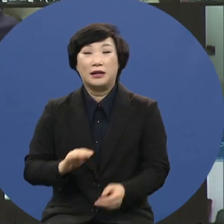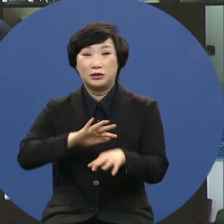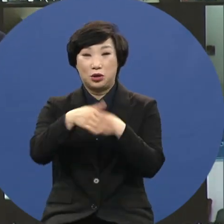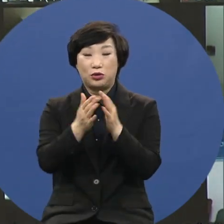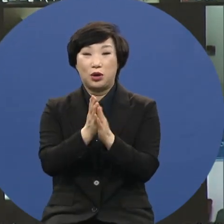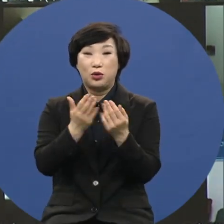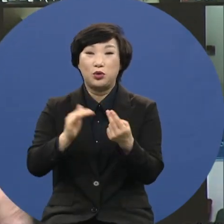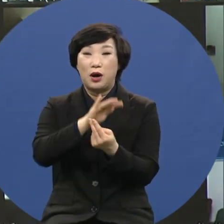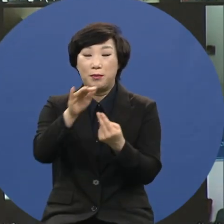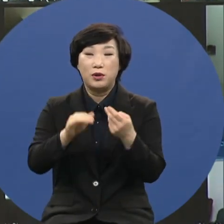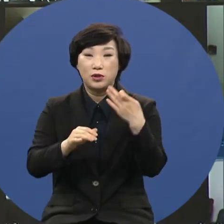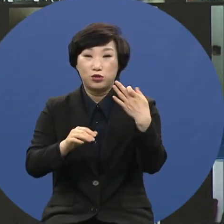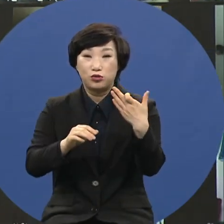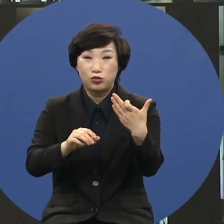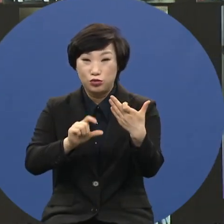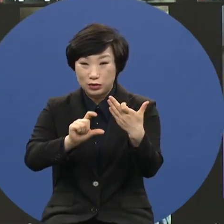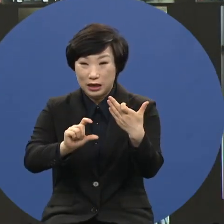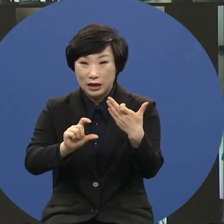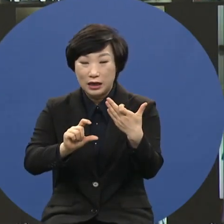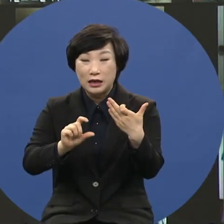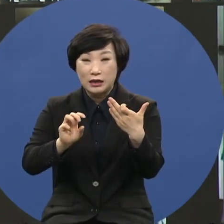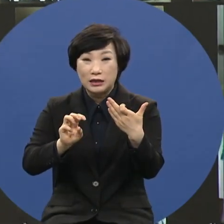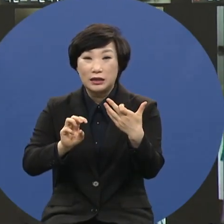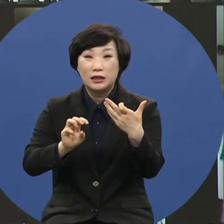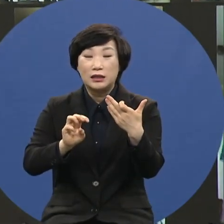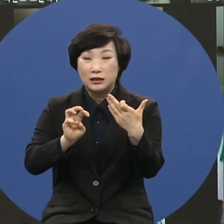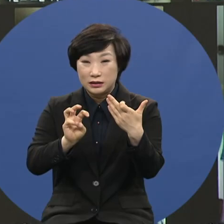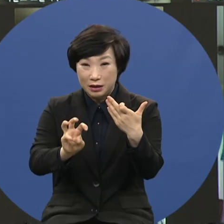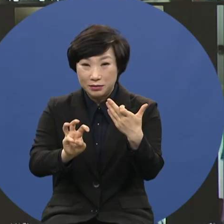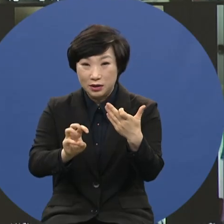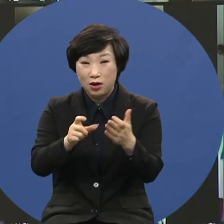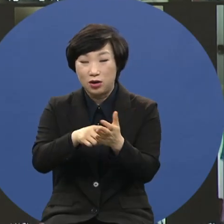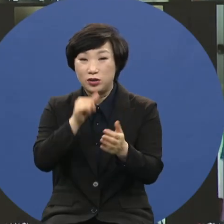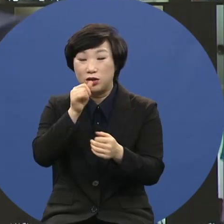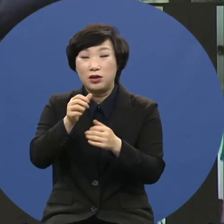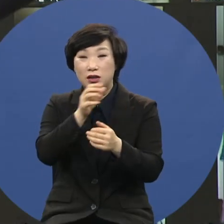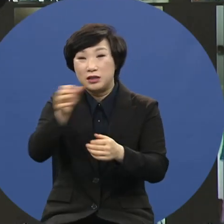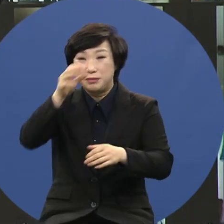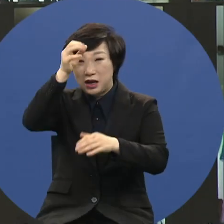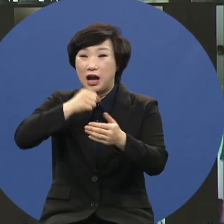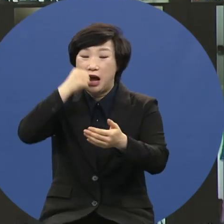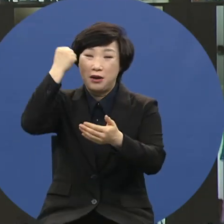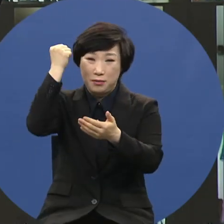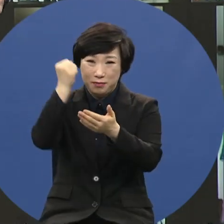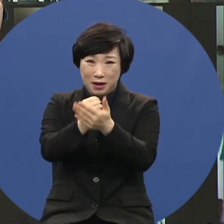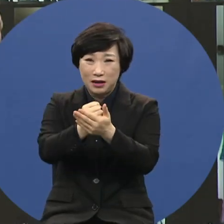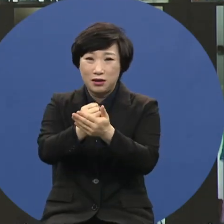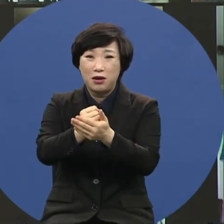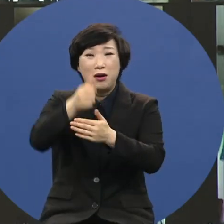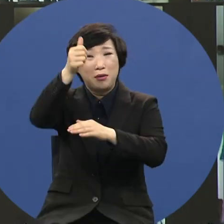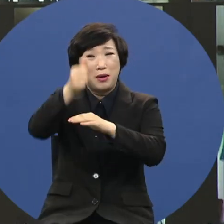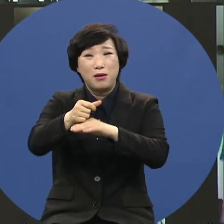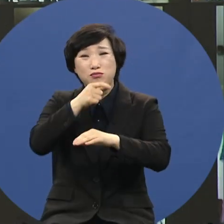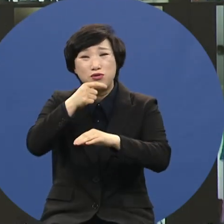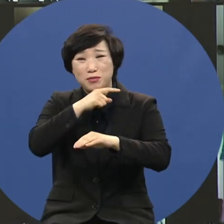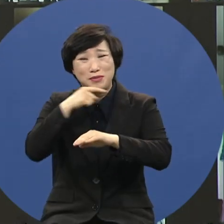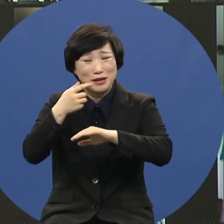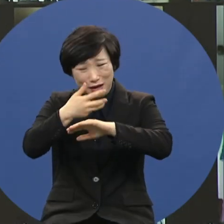요한복음 19장 30절에 십자가에서 마지막에 물과 피를 다